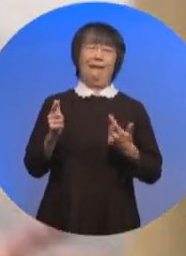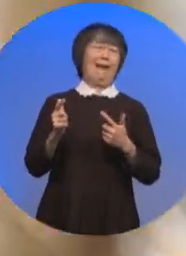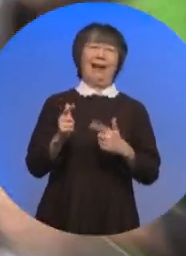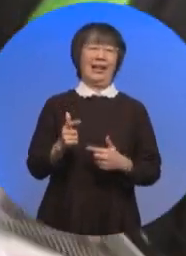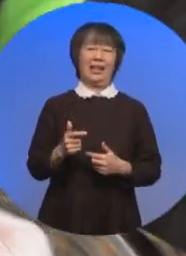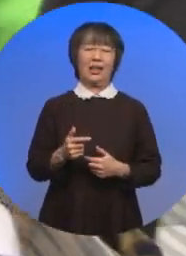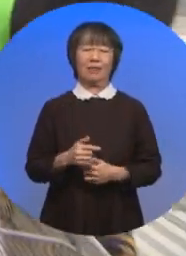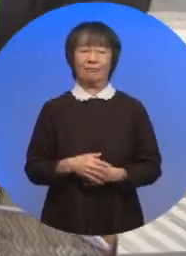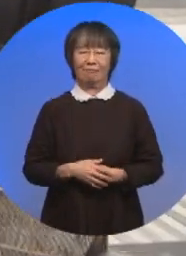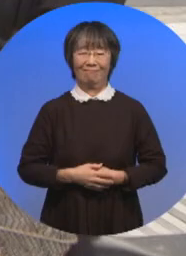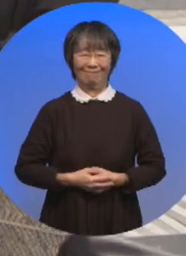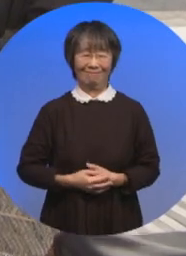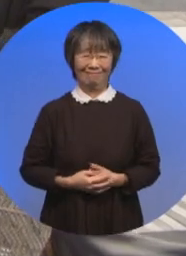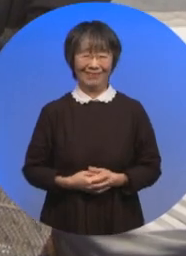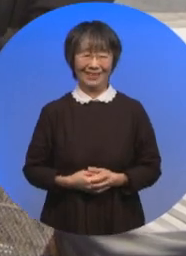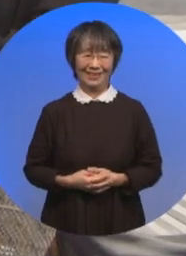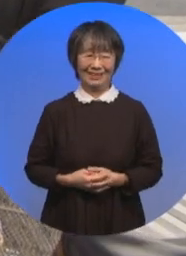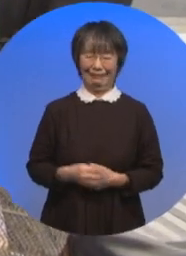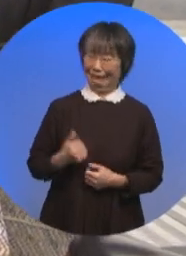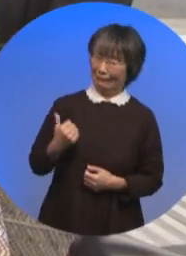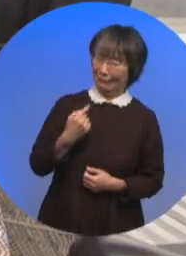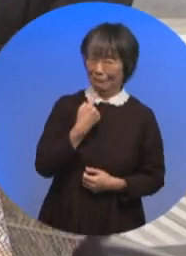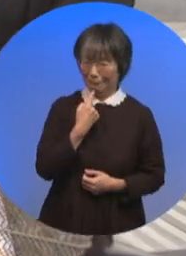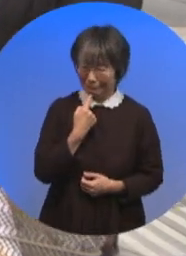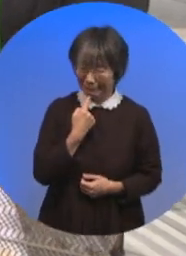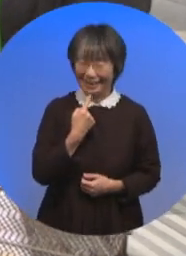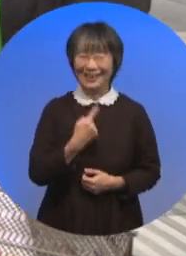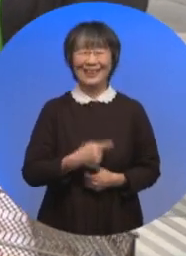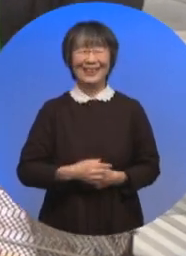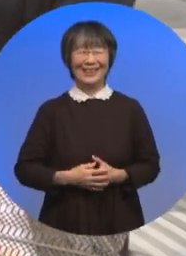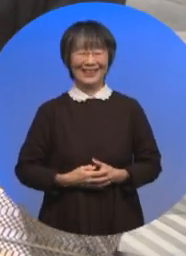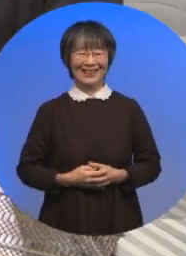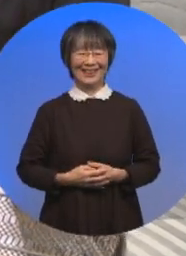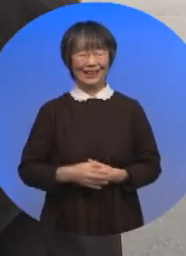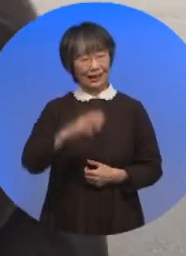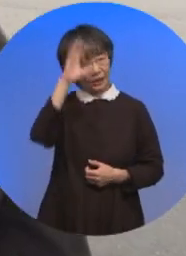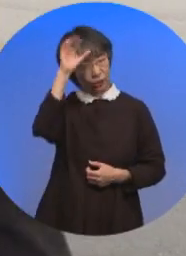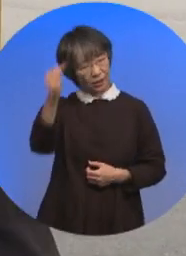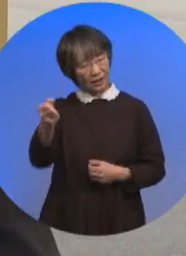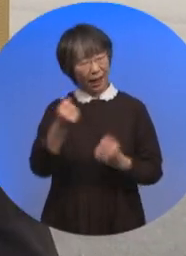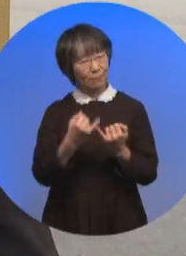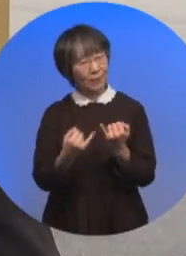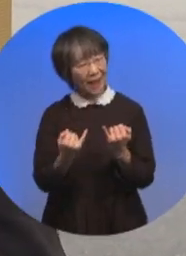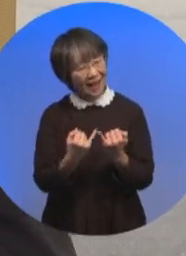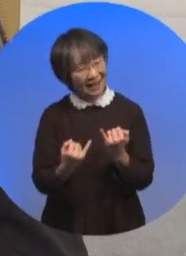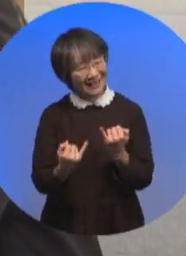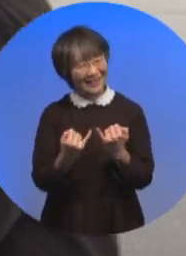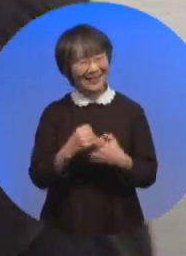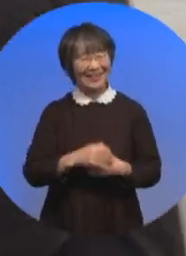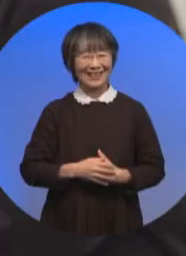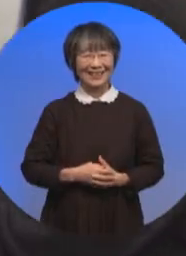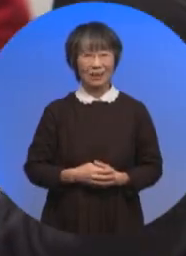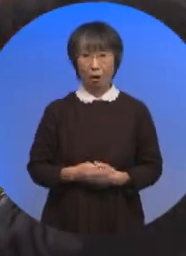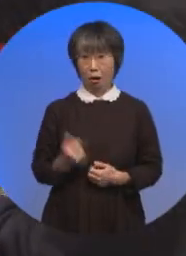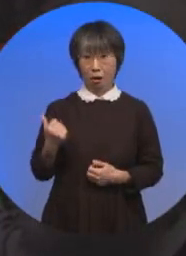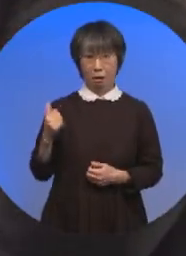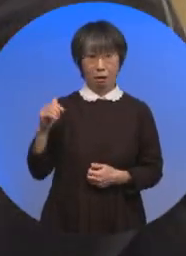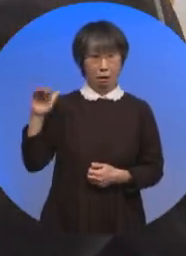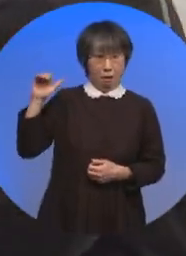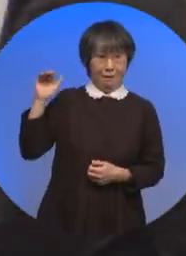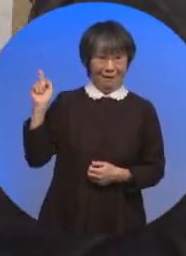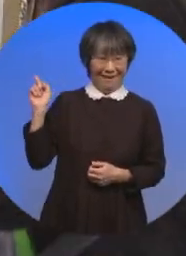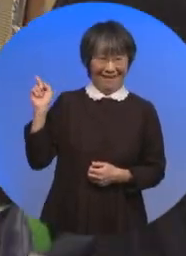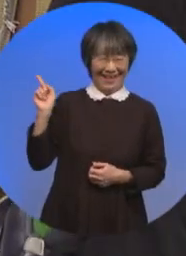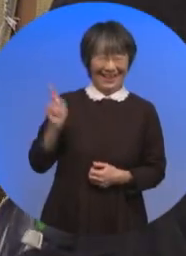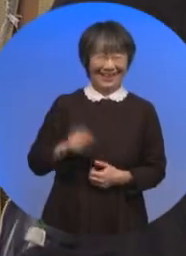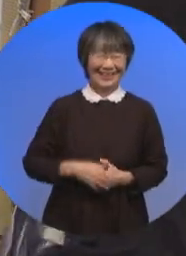し。 こんな生々しいキャラクターいませんよ。 丸出しの水炭的な。 清水さん 呼ばんといて、急に清水さん